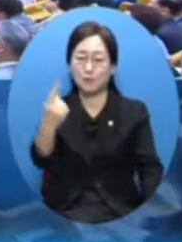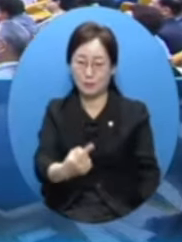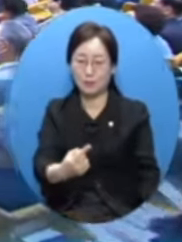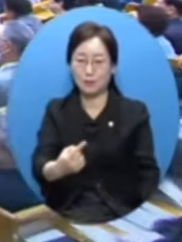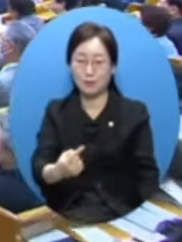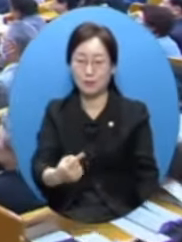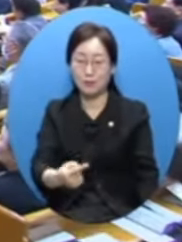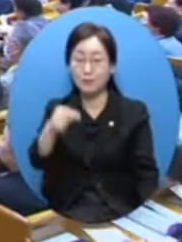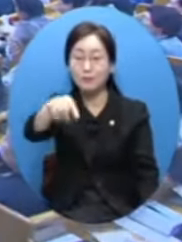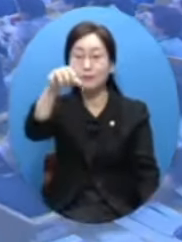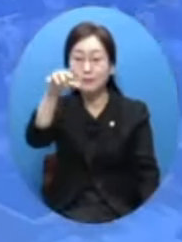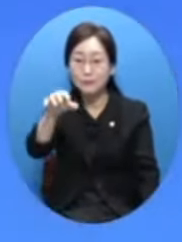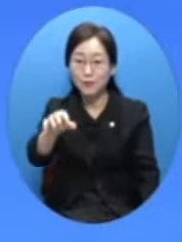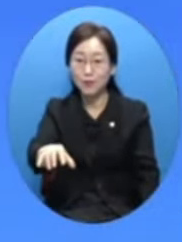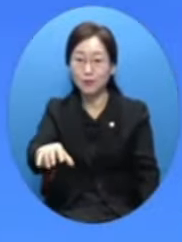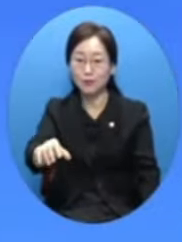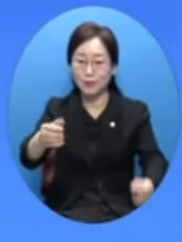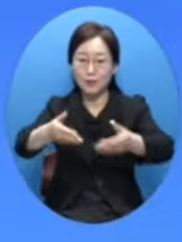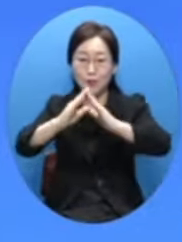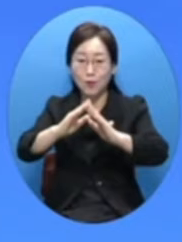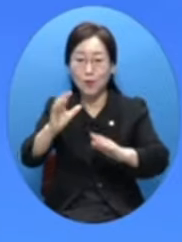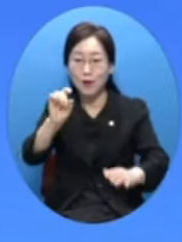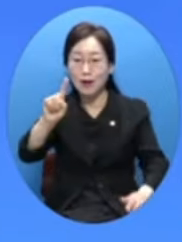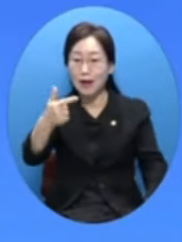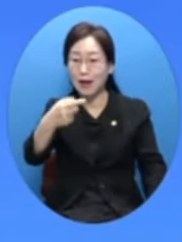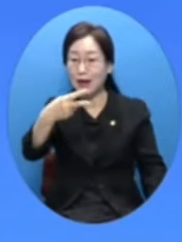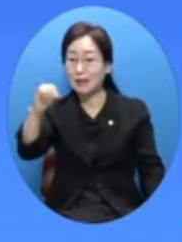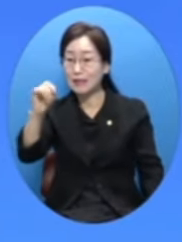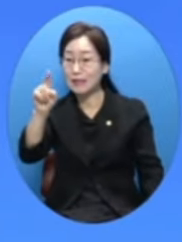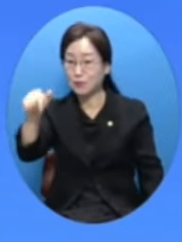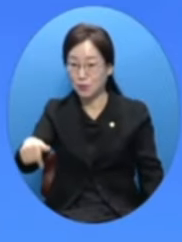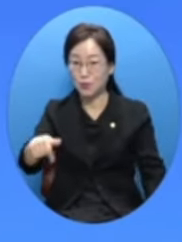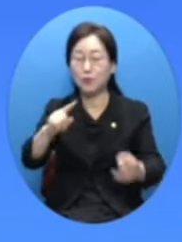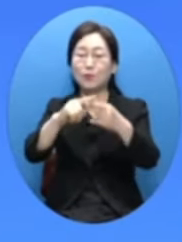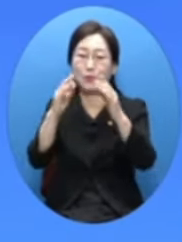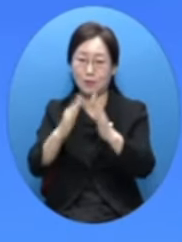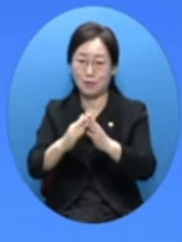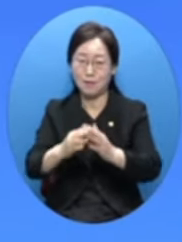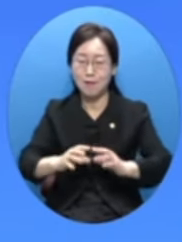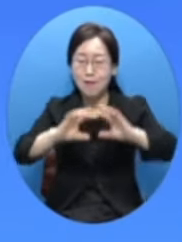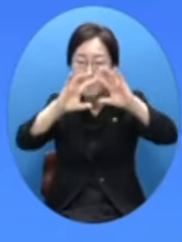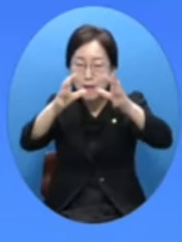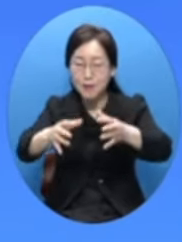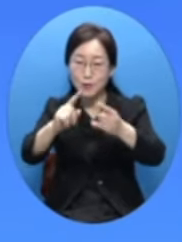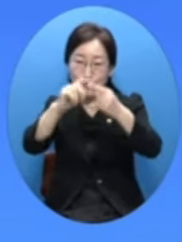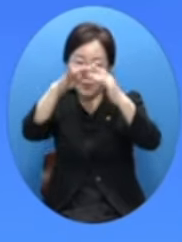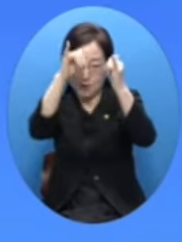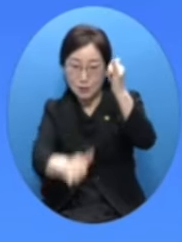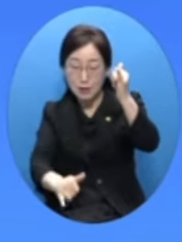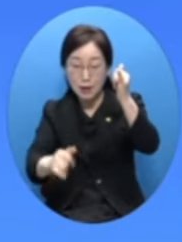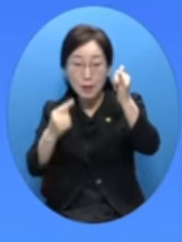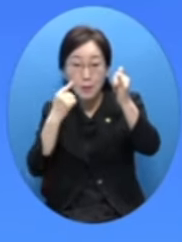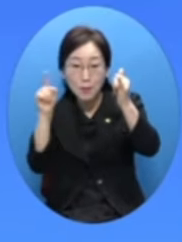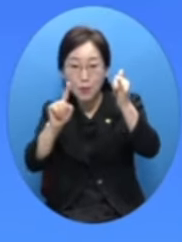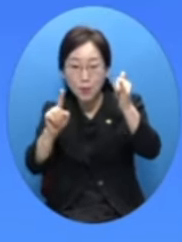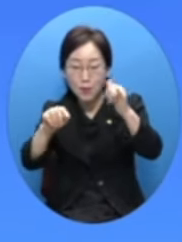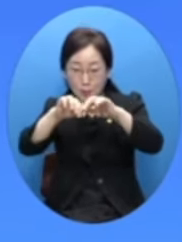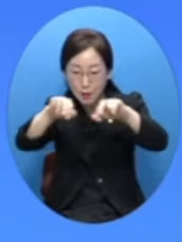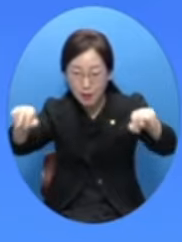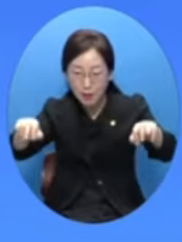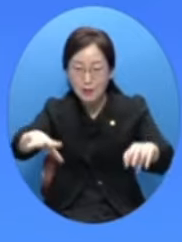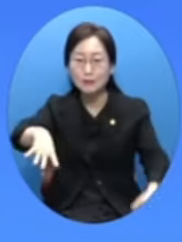그래 그곳에 세워진 교회가 안디옥 교회고 안디옥 교회는 세계 교역상 최초로 세워진